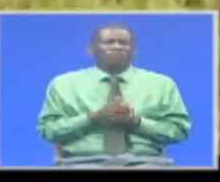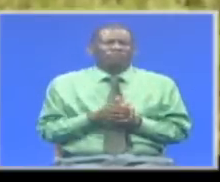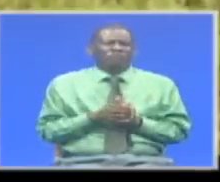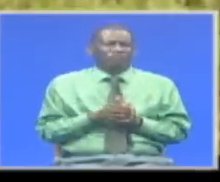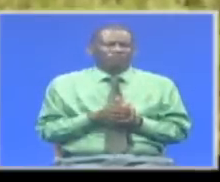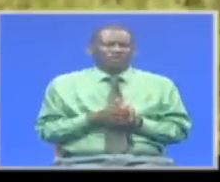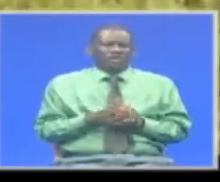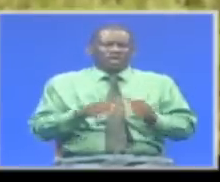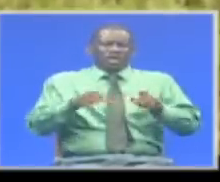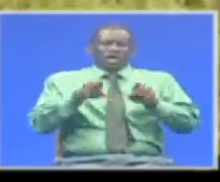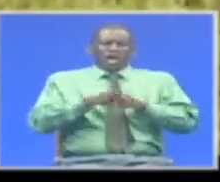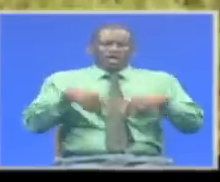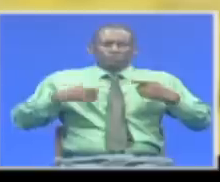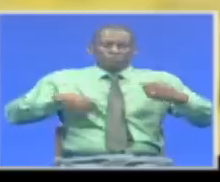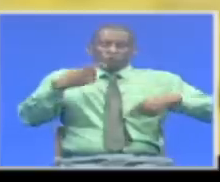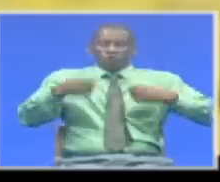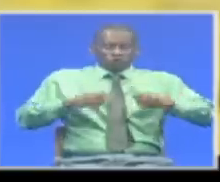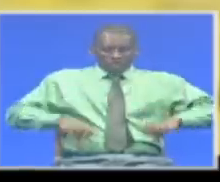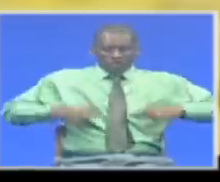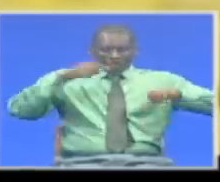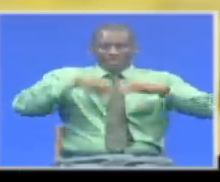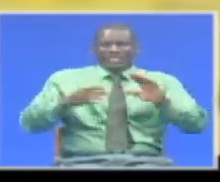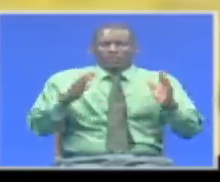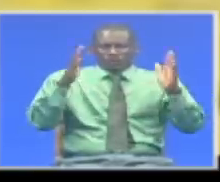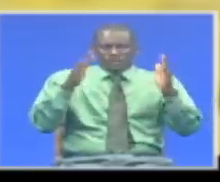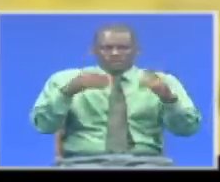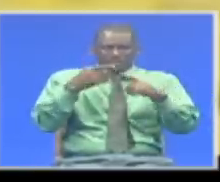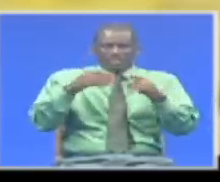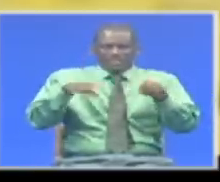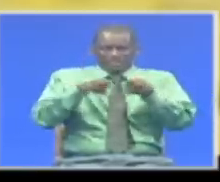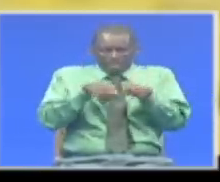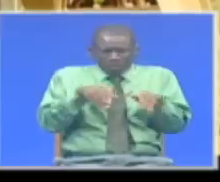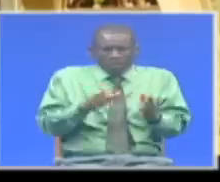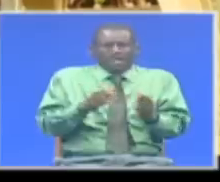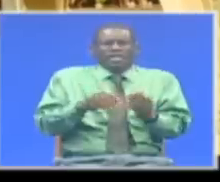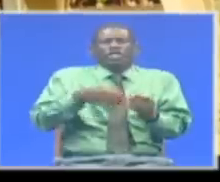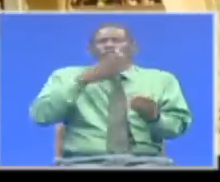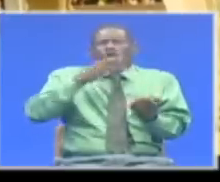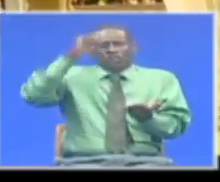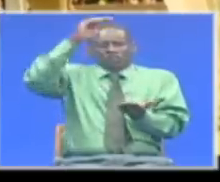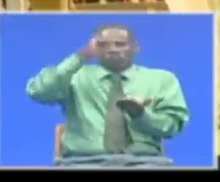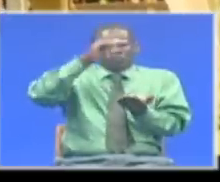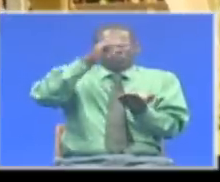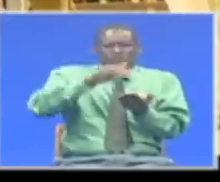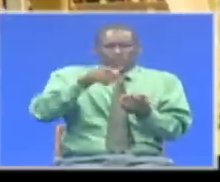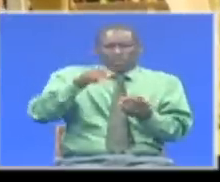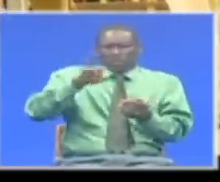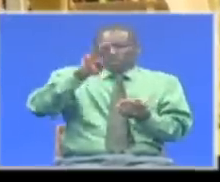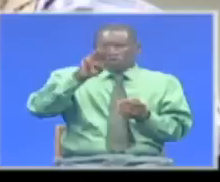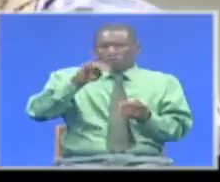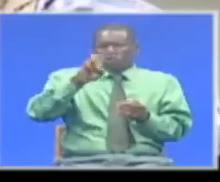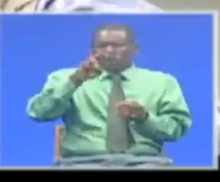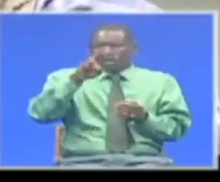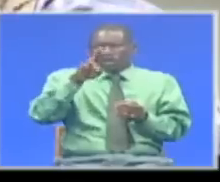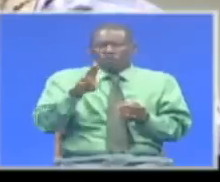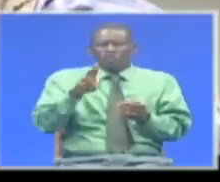Venye watu wanaendelea kuishi msitu, venye maji inaendelea kwenda chini. Nicholas Murero, the chairman of the Narok